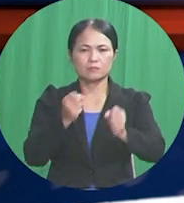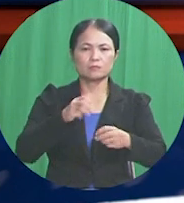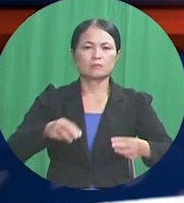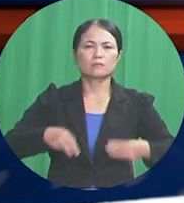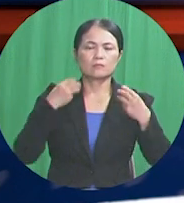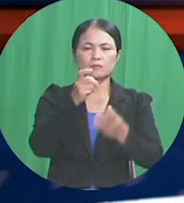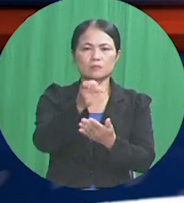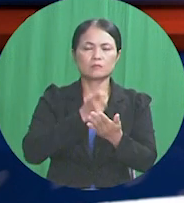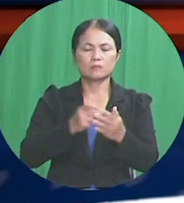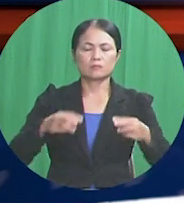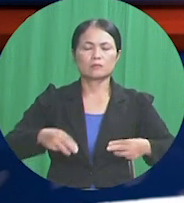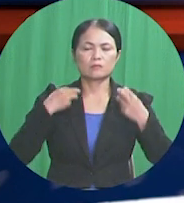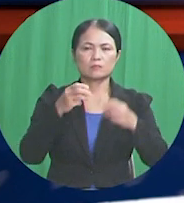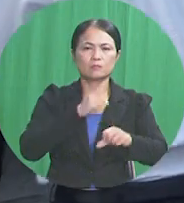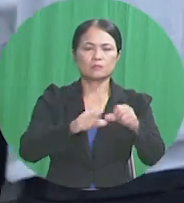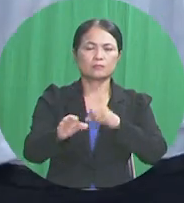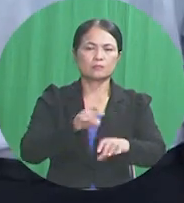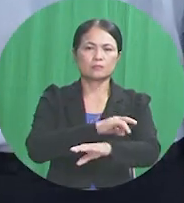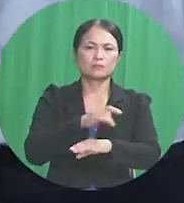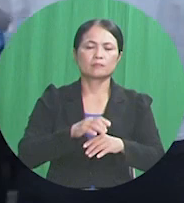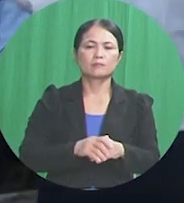ชนกุมรู้นังเจียยุวิชนบันตอเวน